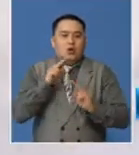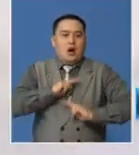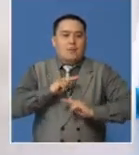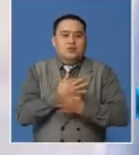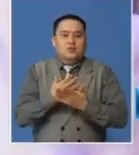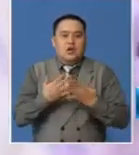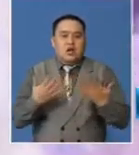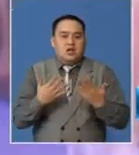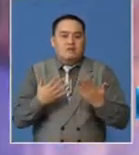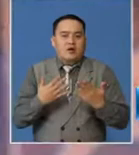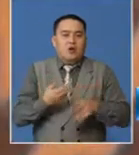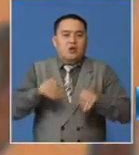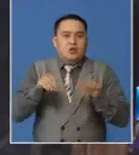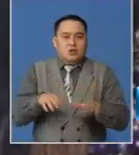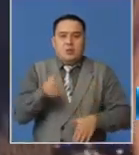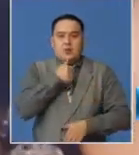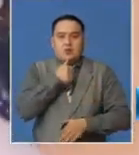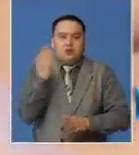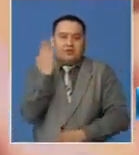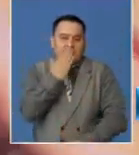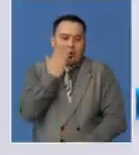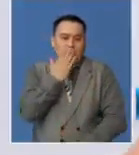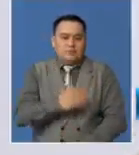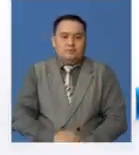лет в театре, после чего решила попробовать себя в кино.